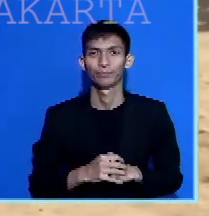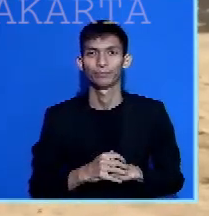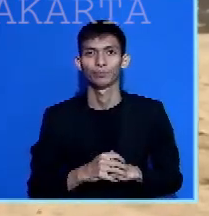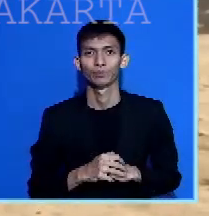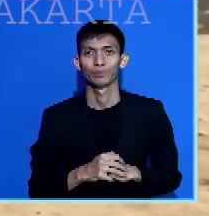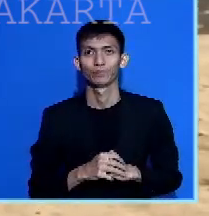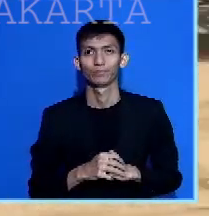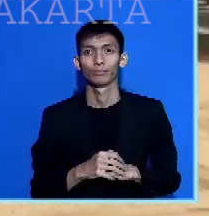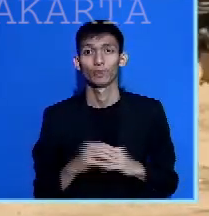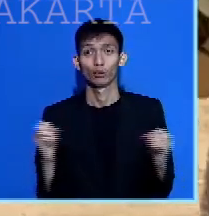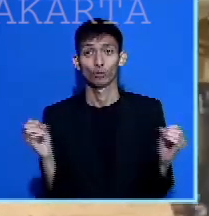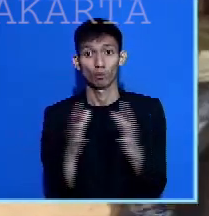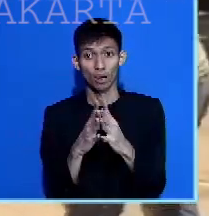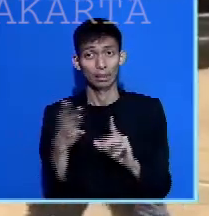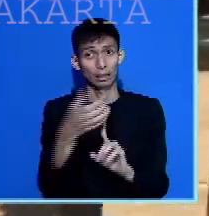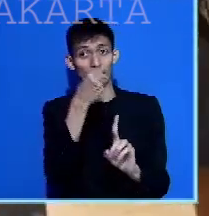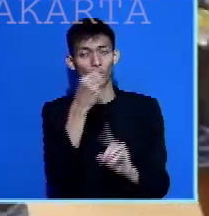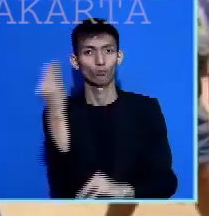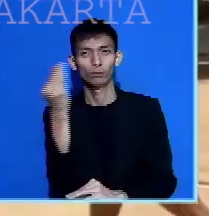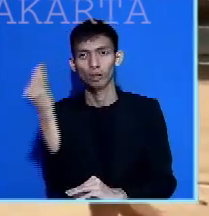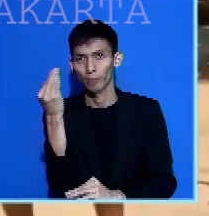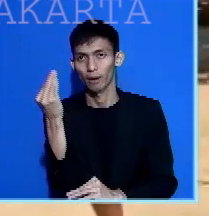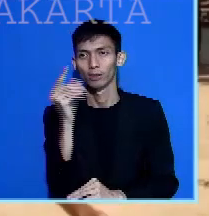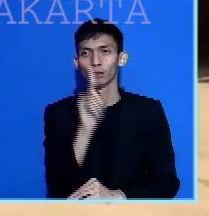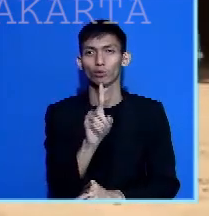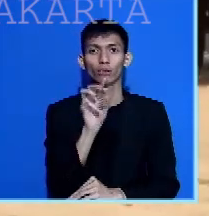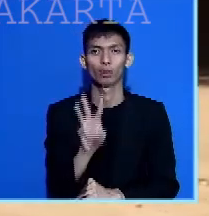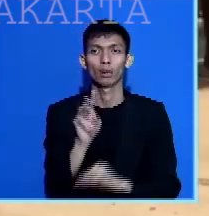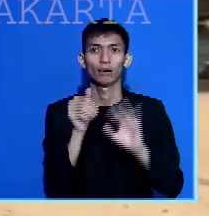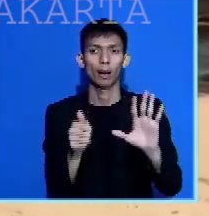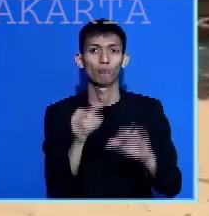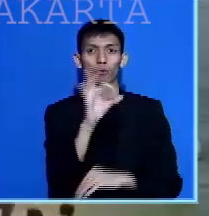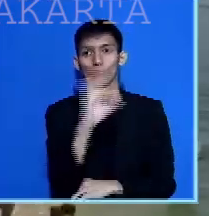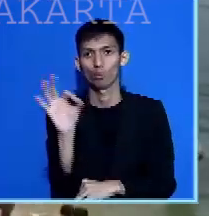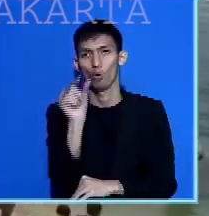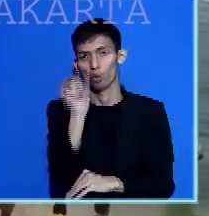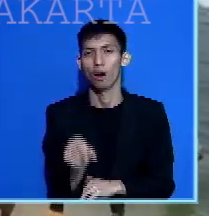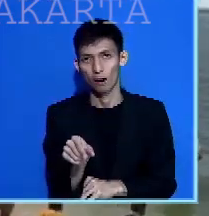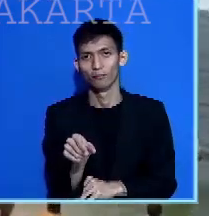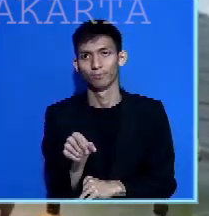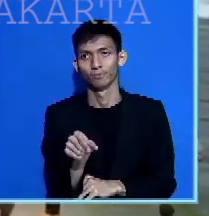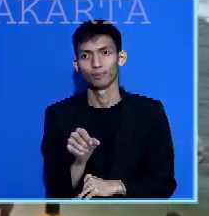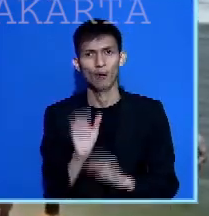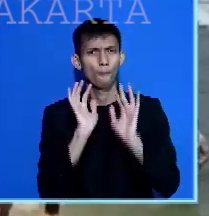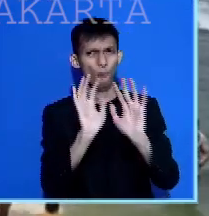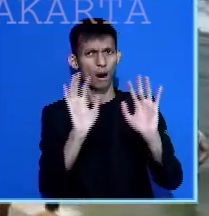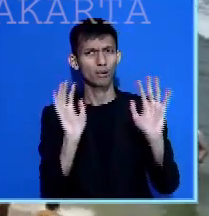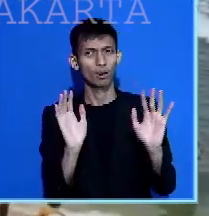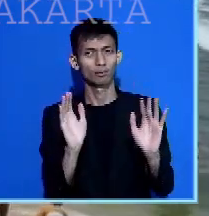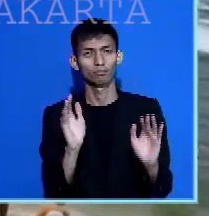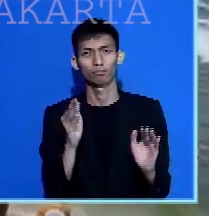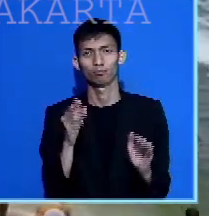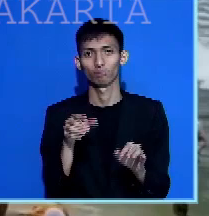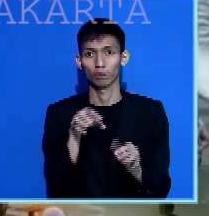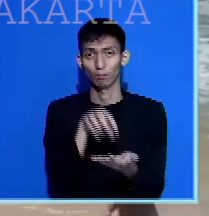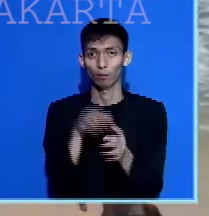telah menargetkan kunjungan wisatawan saat Lebaran sebanyak 136.000 saja. Sejumlah faktor menjadi penyebab melonjaknya kunjungan wisatawan,